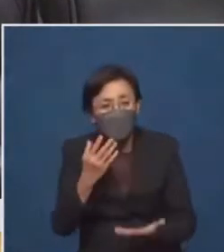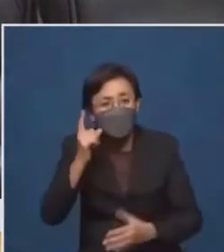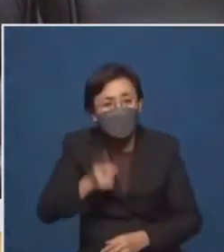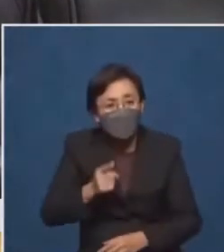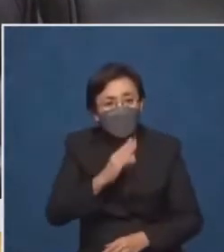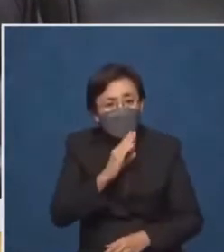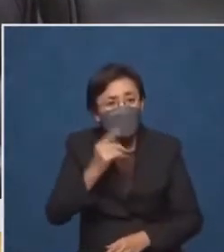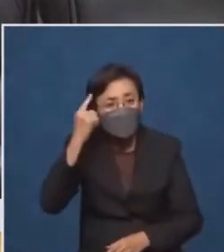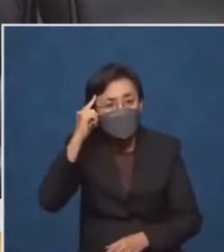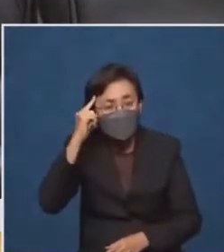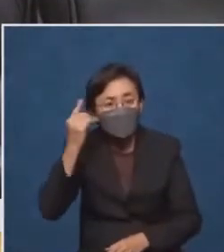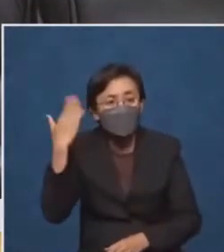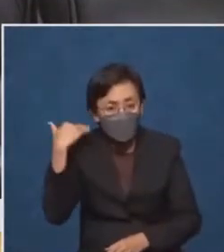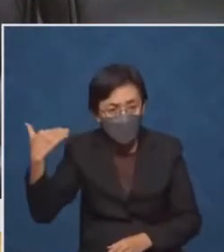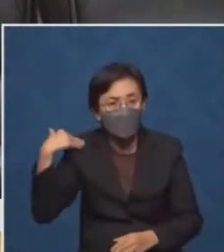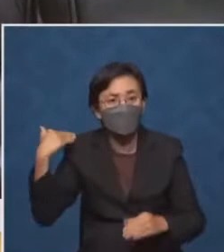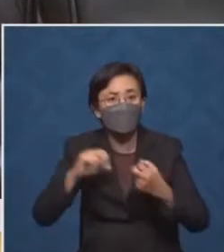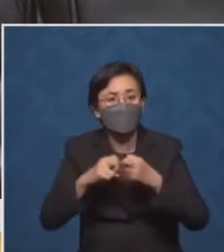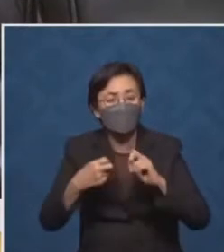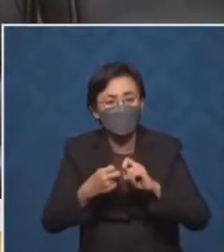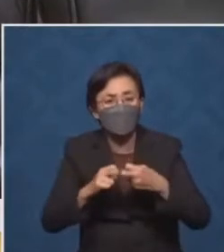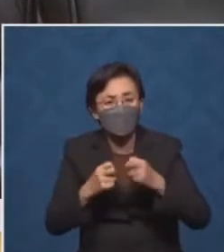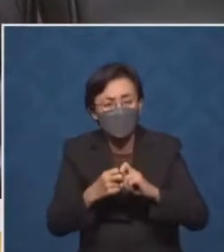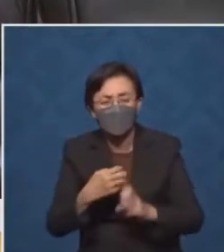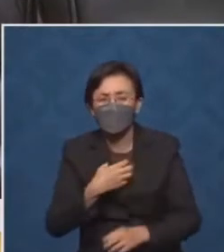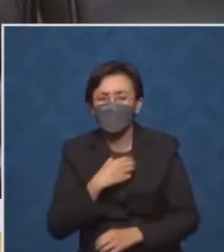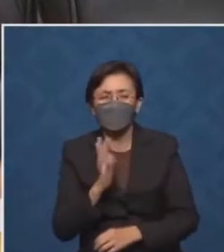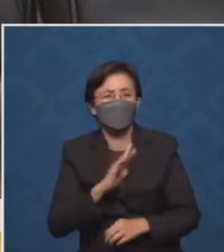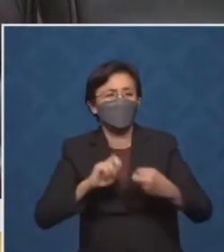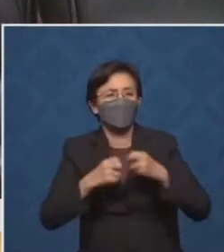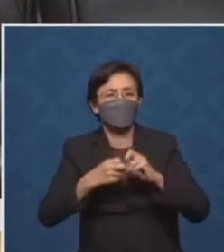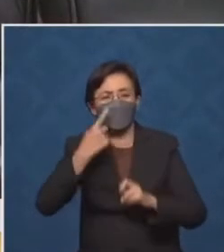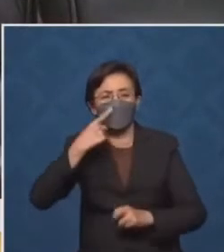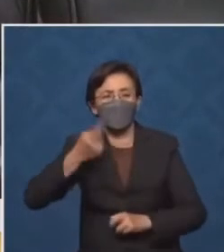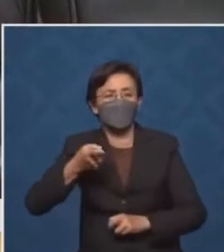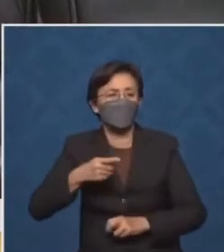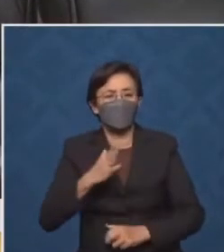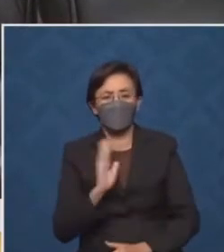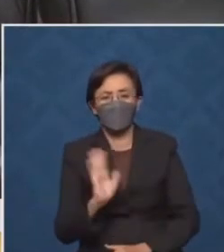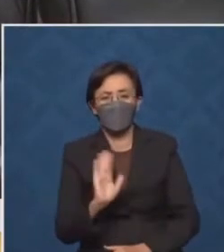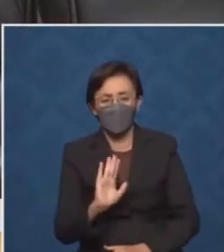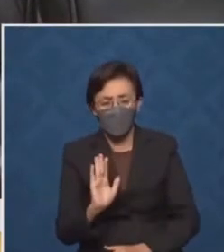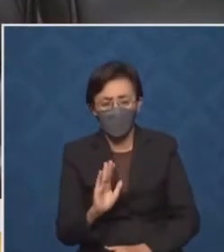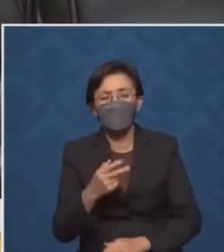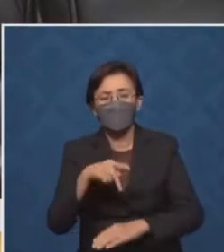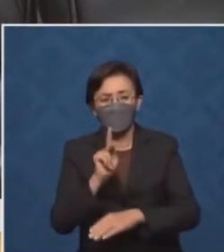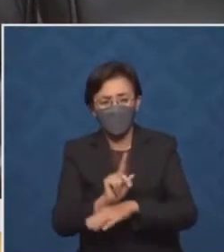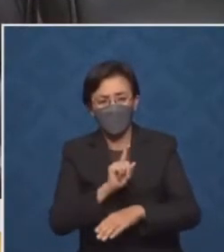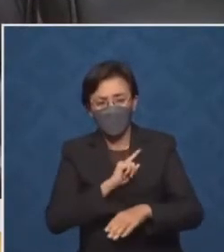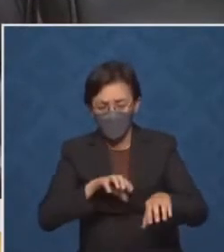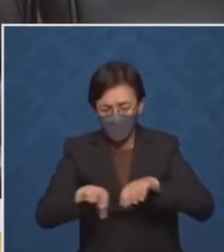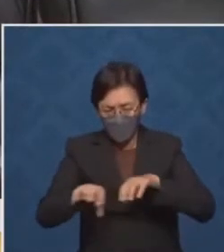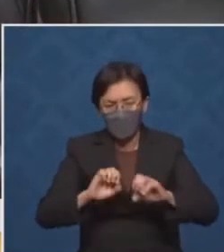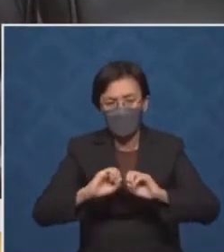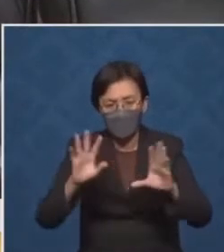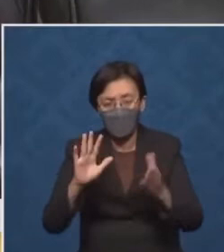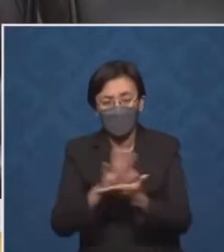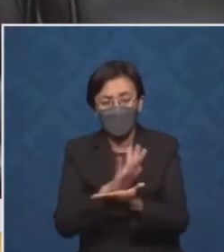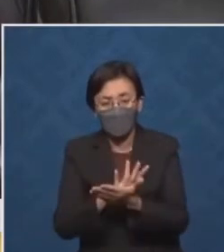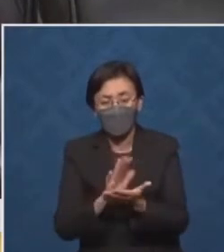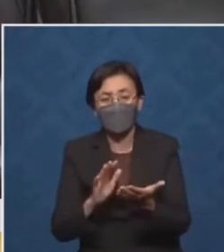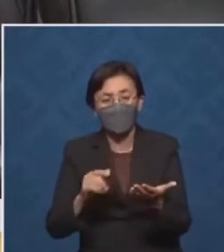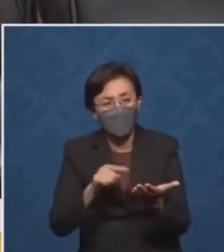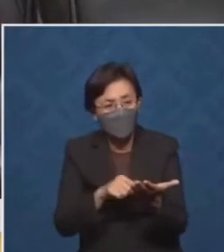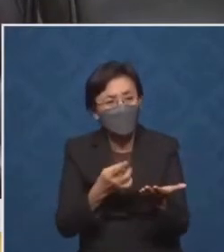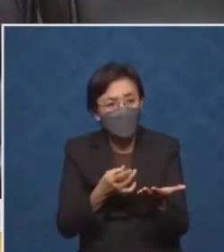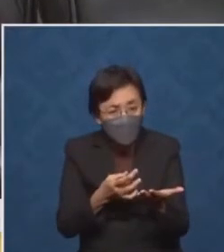เทเราไมรู้เคยมีเพรฉะนั้นกรณีนี้ผมไมอยากใหสำรอยต้องการให้ท่านประทานดคบคุมอย่างชดว่า เอกษษณที่ตัแป่นี้